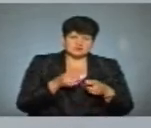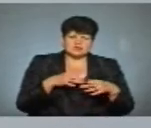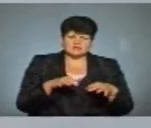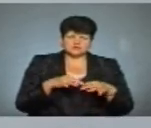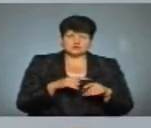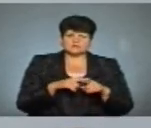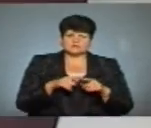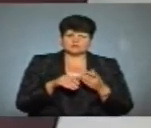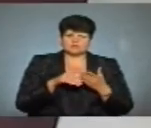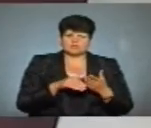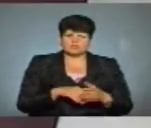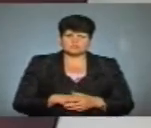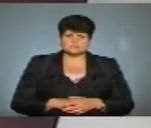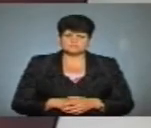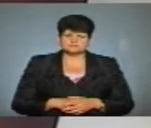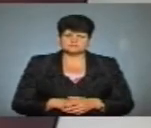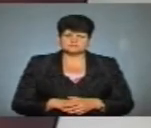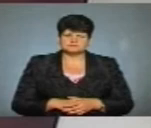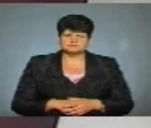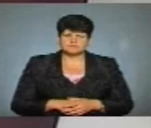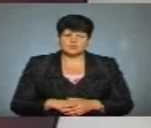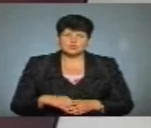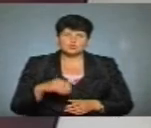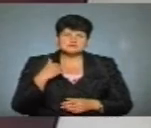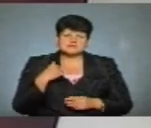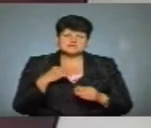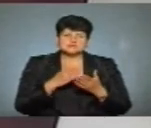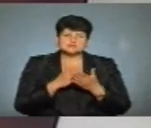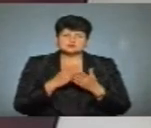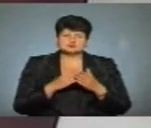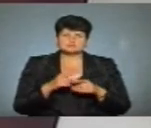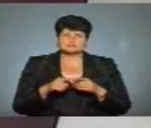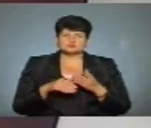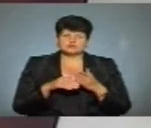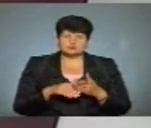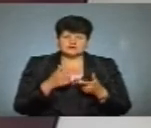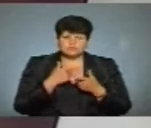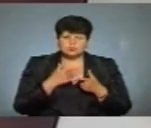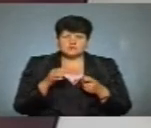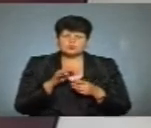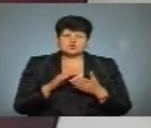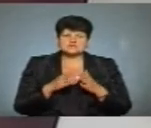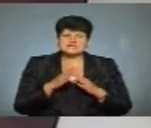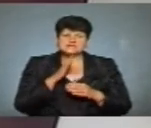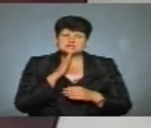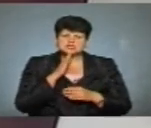швидкої допомоги. У диспетчерській службі станції швидкої допомоги інформацію про стан